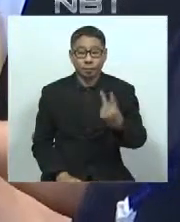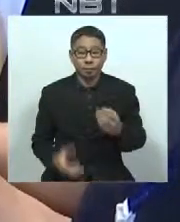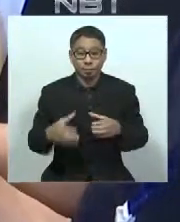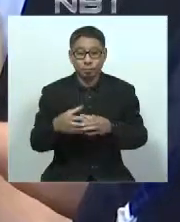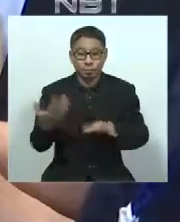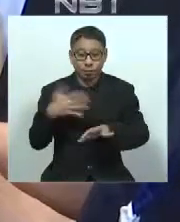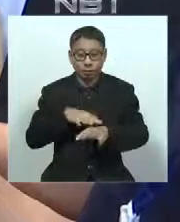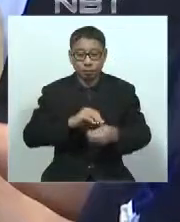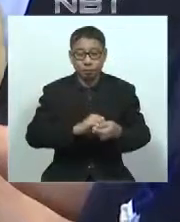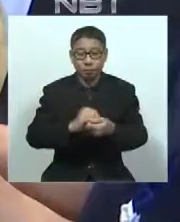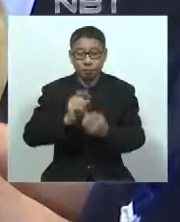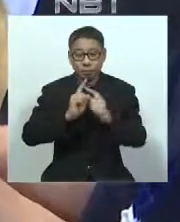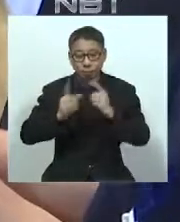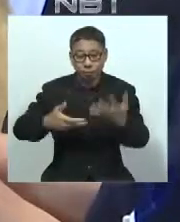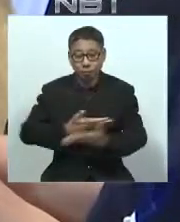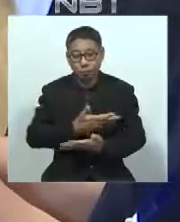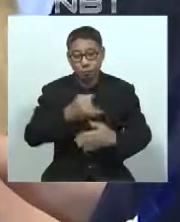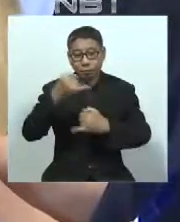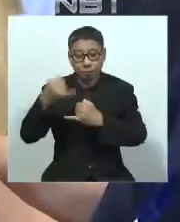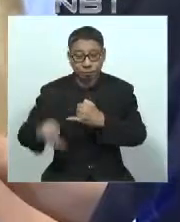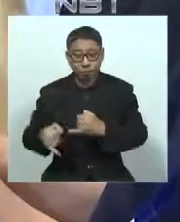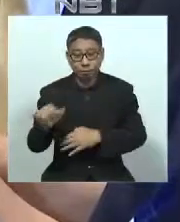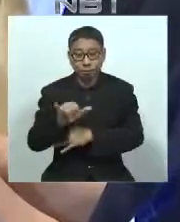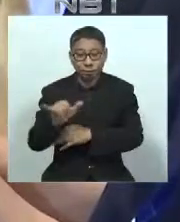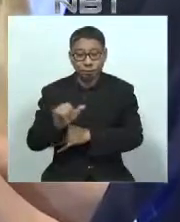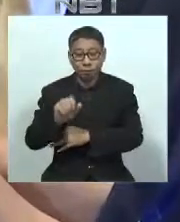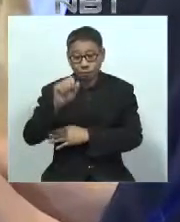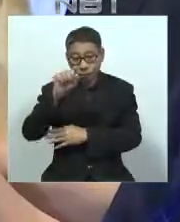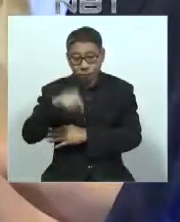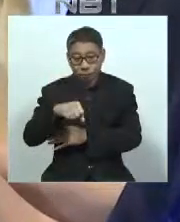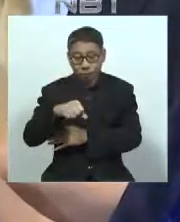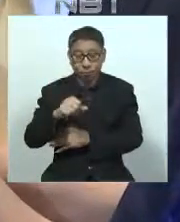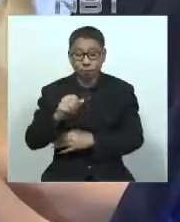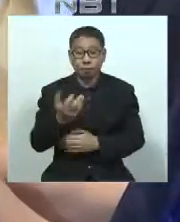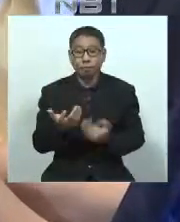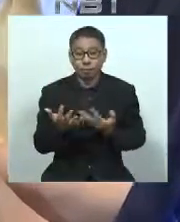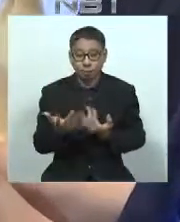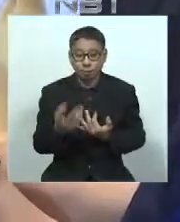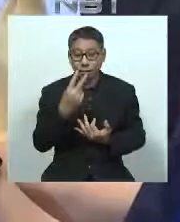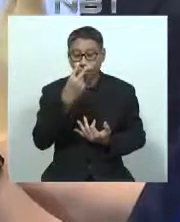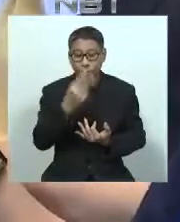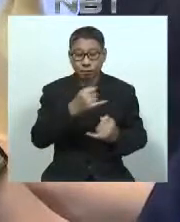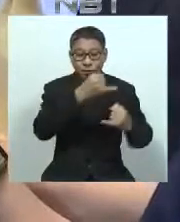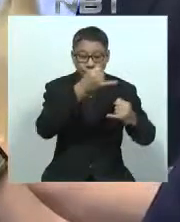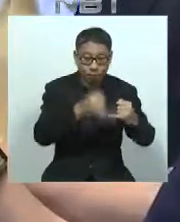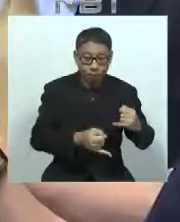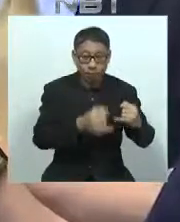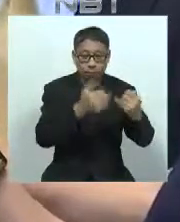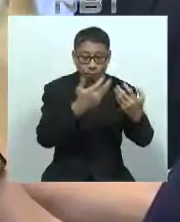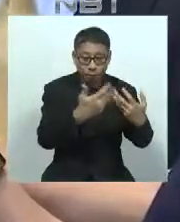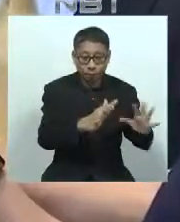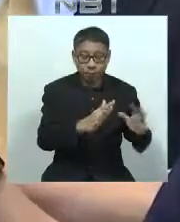ายังไม่จบใช่ไหม ก็ประเดี๋ยวก็ดูนะครับว่าเราพูดคุยกันอย่างไรนะครับบางส่วนจบแล้วบางส่วนจ